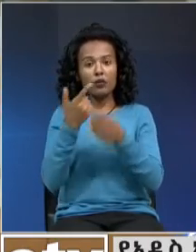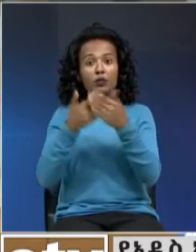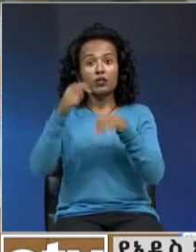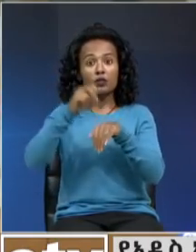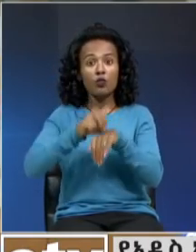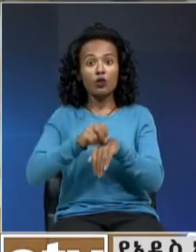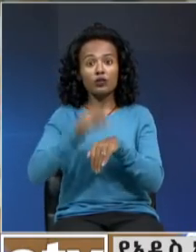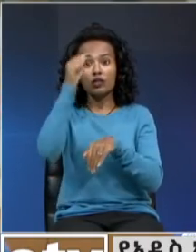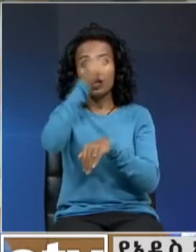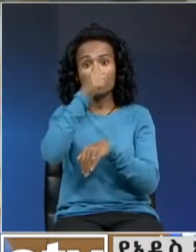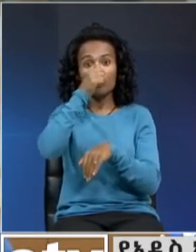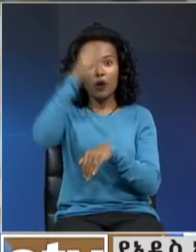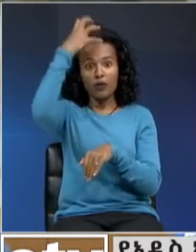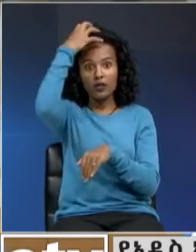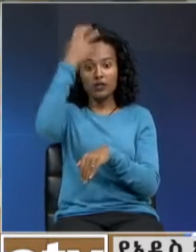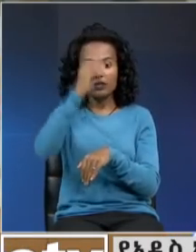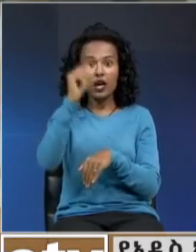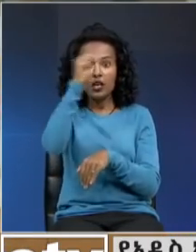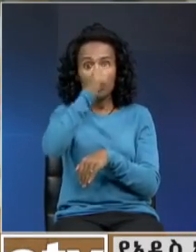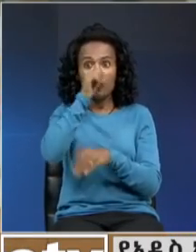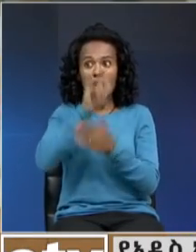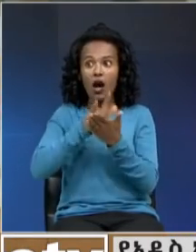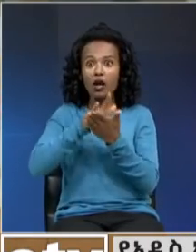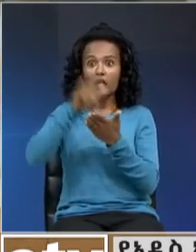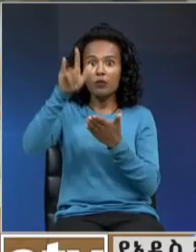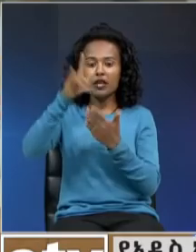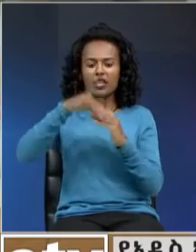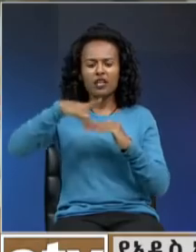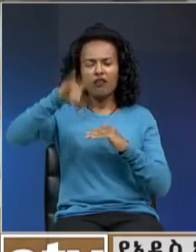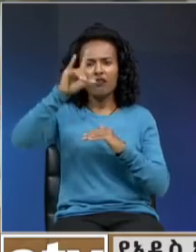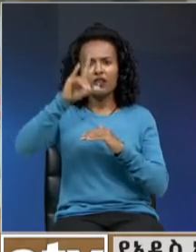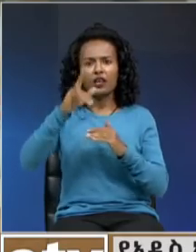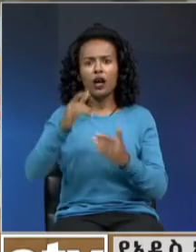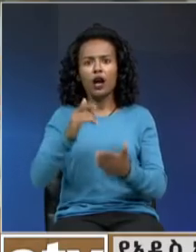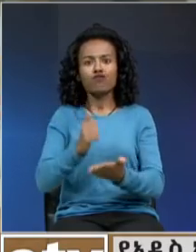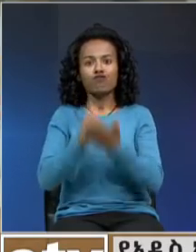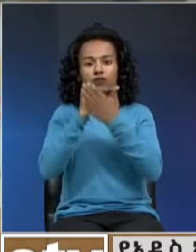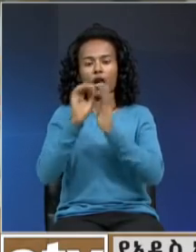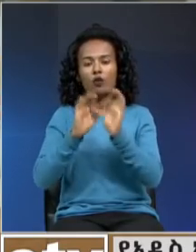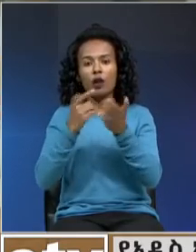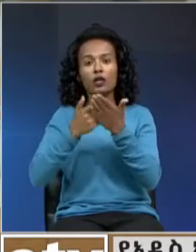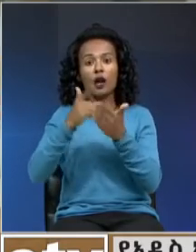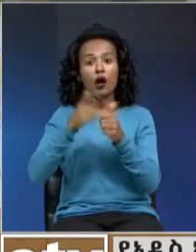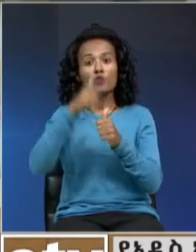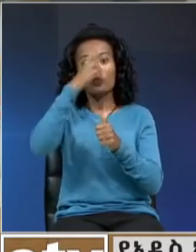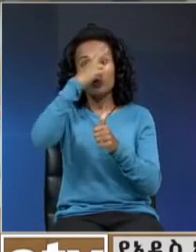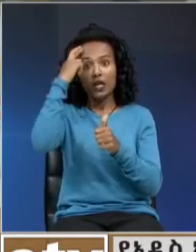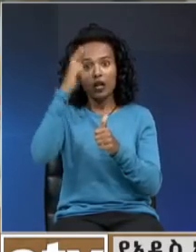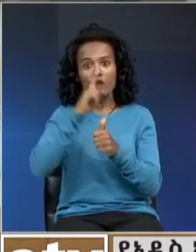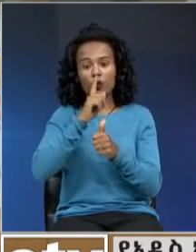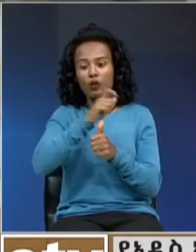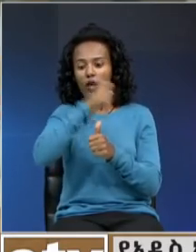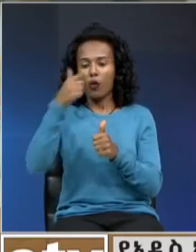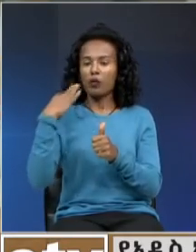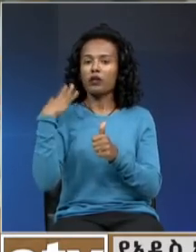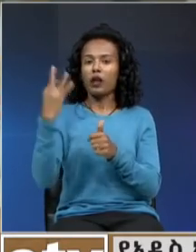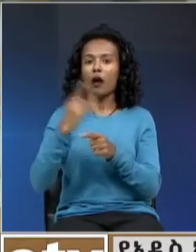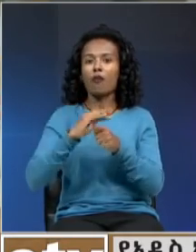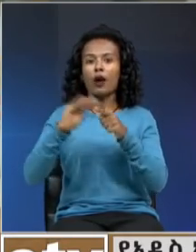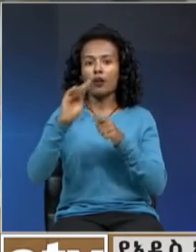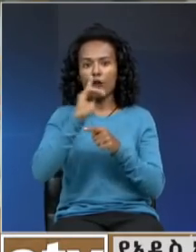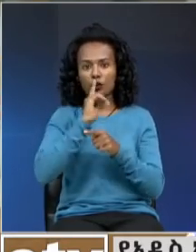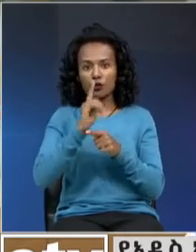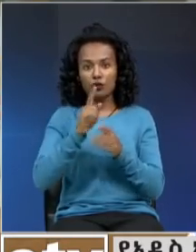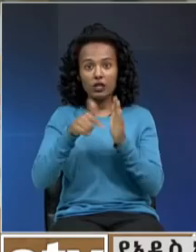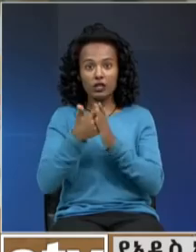ወቅት የኢትዮጵያ መንግስትና የኢትዮጵያ አየር መንገድ ከፍተኛ ድጋፍ አድርገዋል። ይህ አንዱ ምክንያት ነው። ሌላው ደግሞ የጤና ባለሙያዎች ነን።